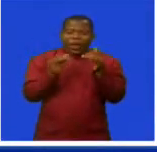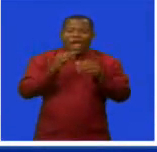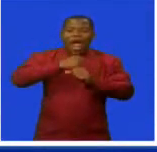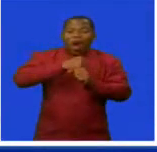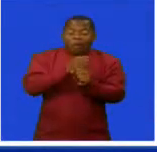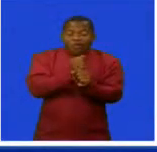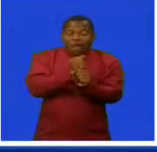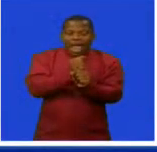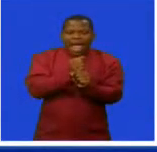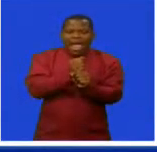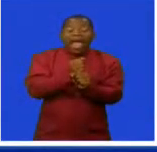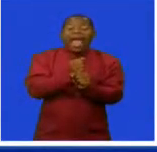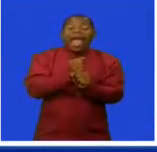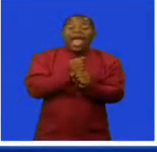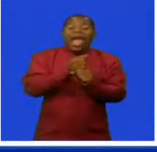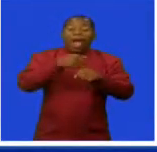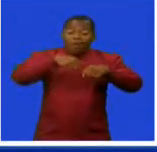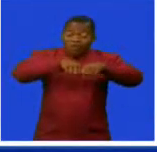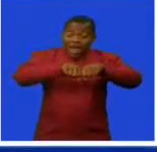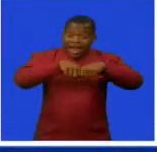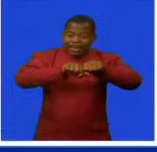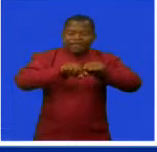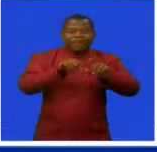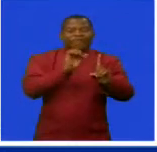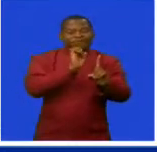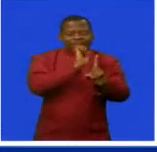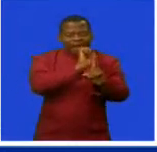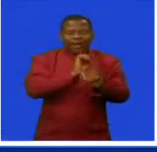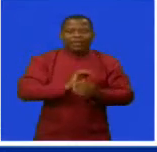noma indzawo yakithi yaseNgilongo beyibukakala